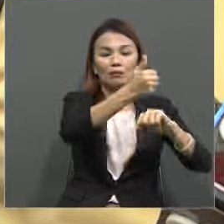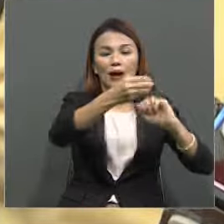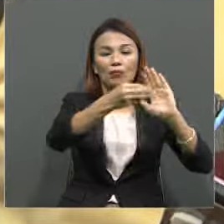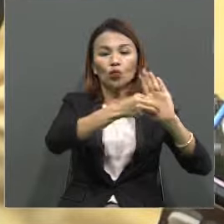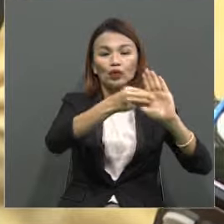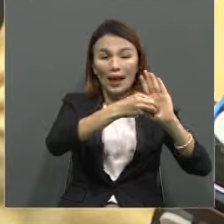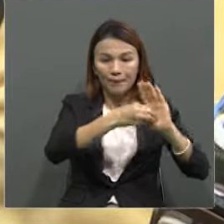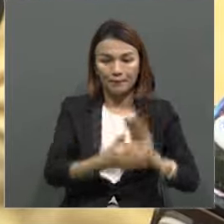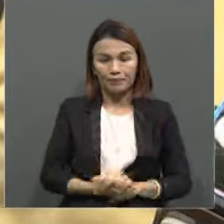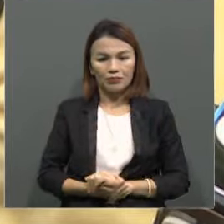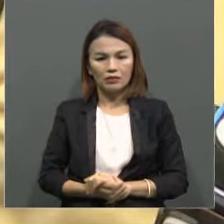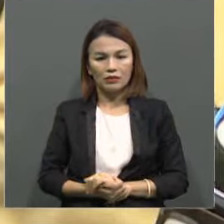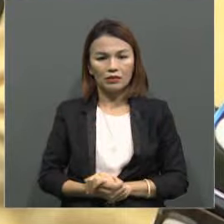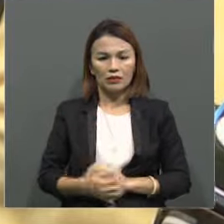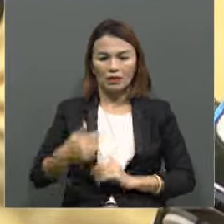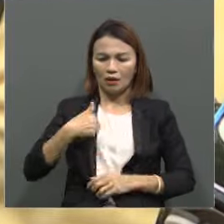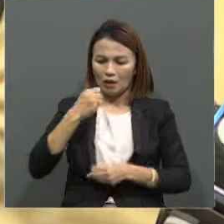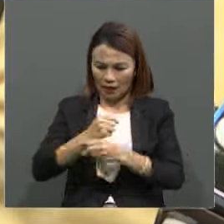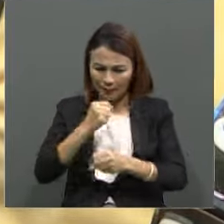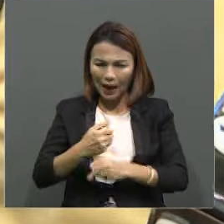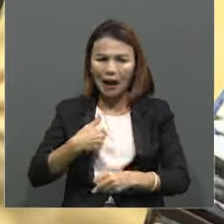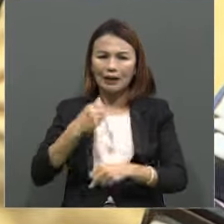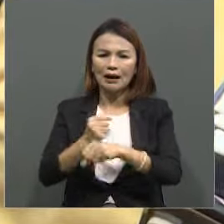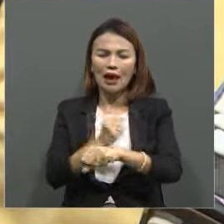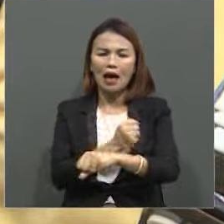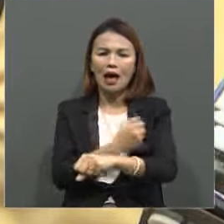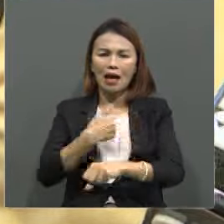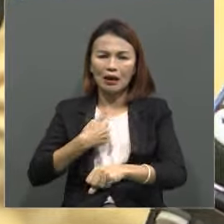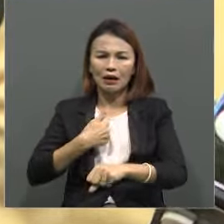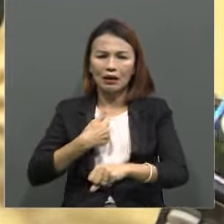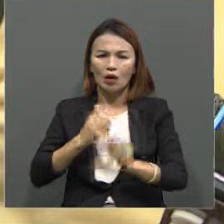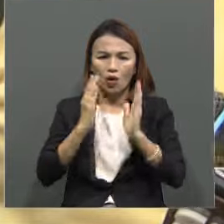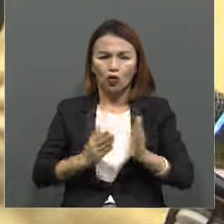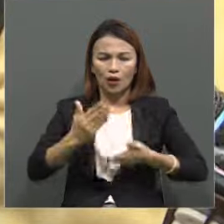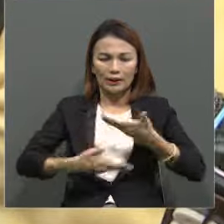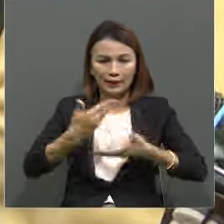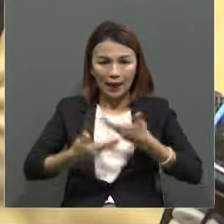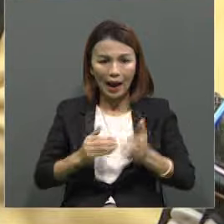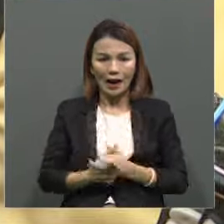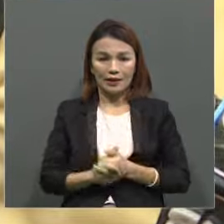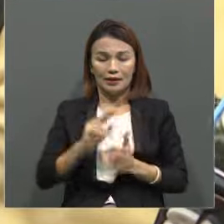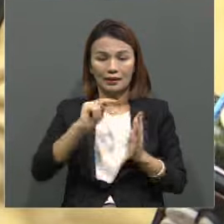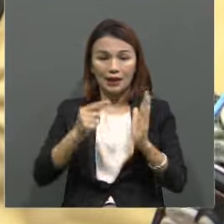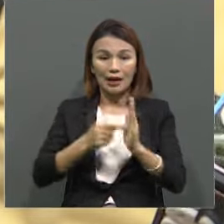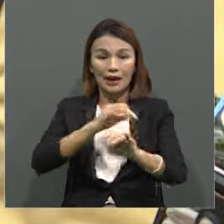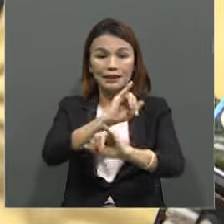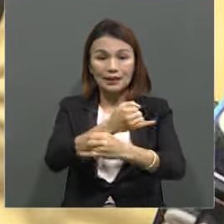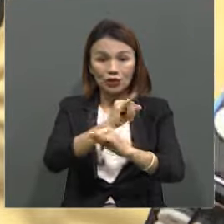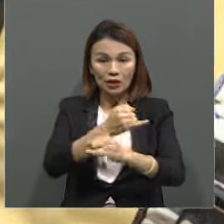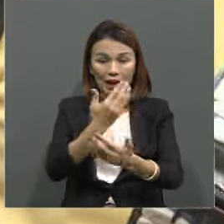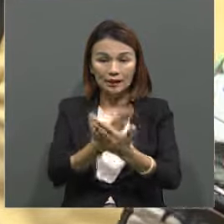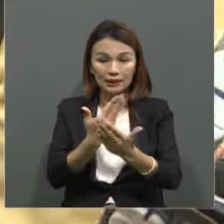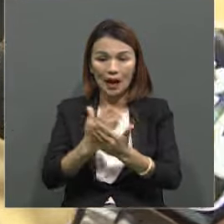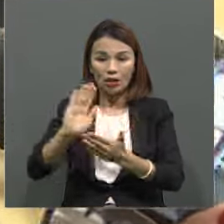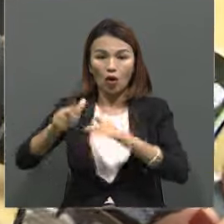ซึ่งแผงนี้สร้างมาด้วยน้ำพักน้ำแรงของผู้ค้าตลาดนัดจตุจักรตลาดนัดจตุจักรสร้างด้วยเงินของประช